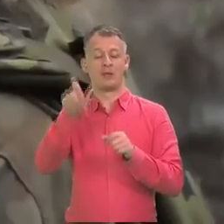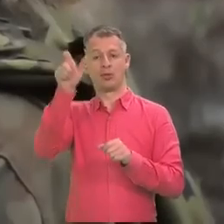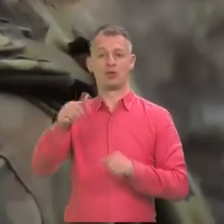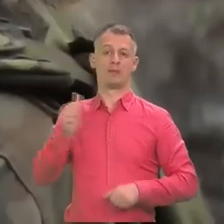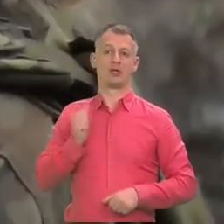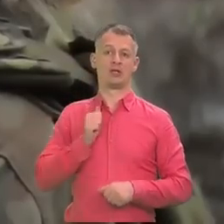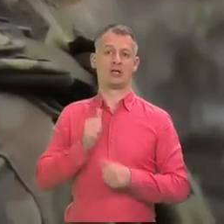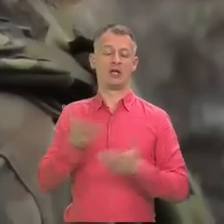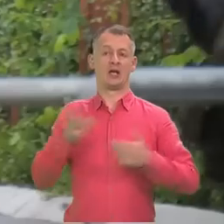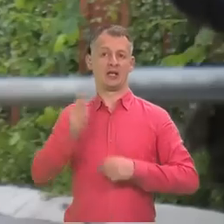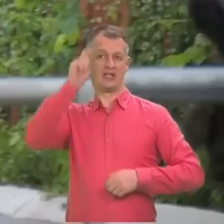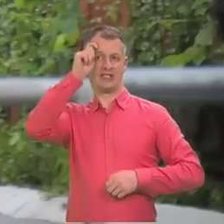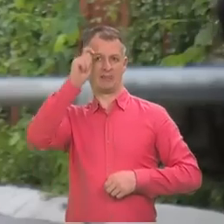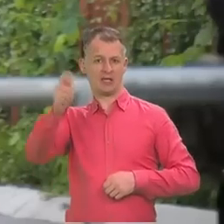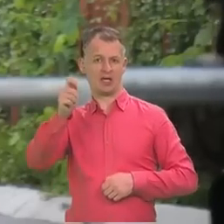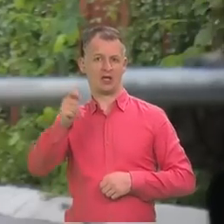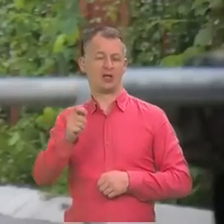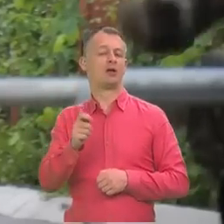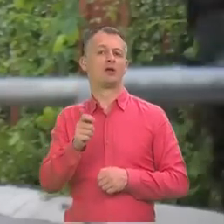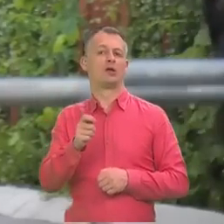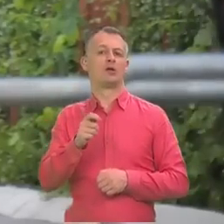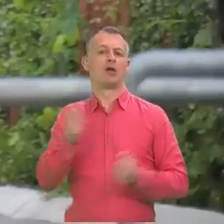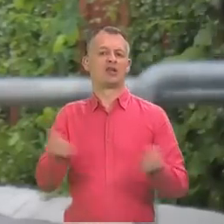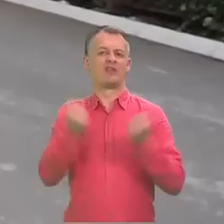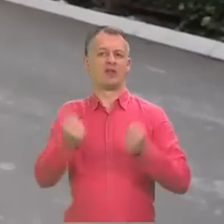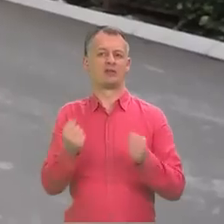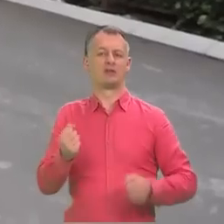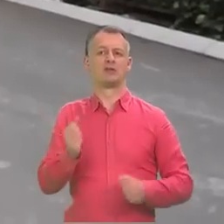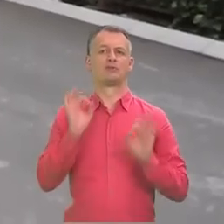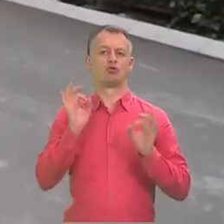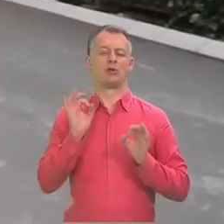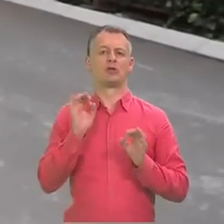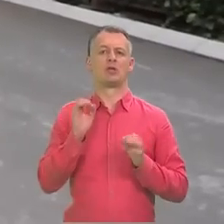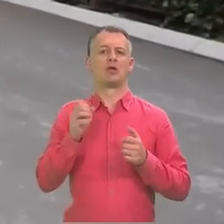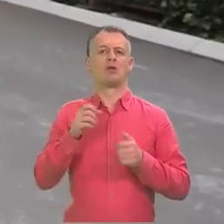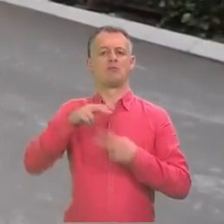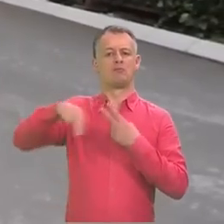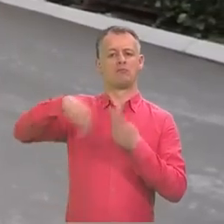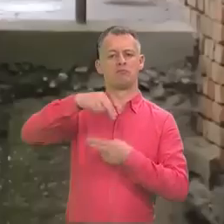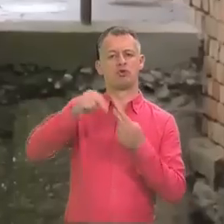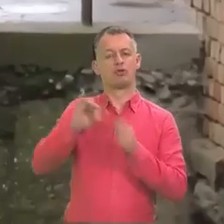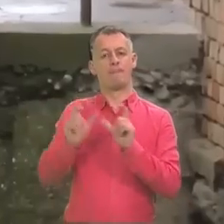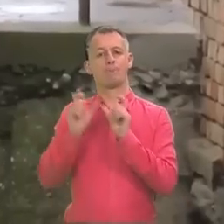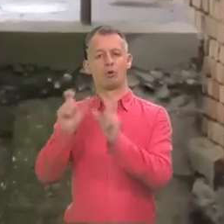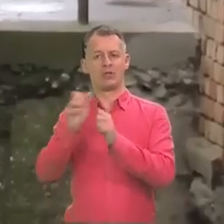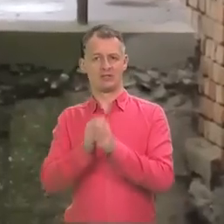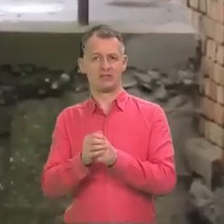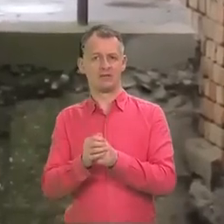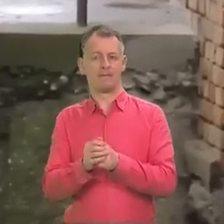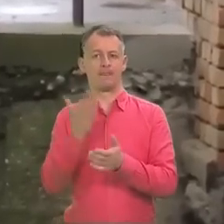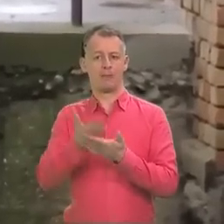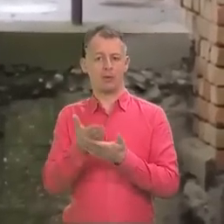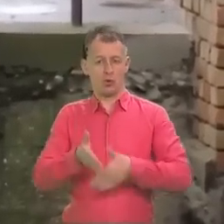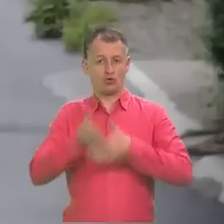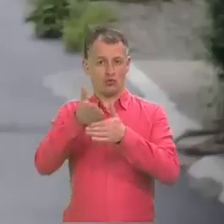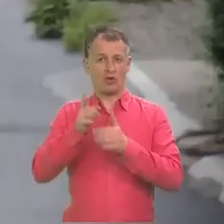care îndeplinesc preponderent sarcini de patrulare, monitorizare și escortare și protecție. Ca să întărească trupele de apărare, NATO